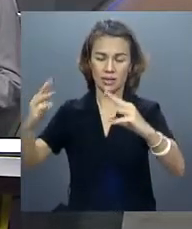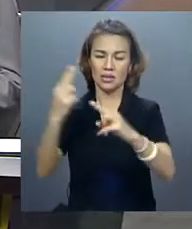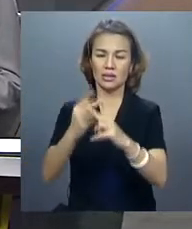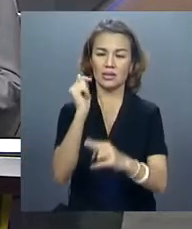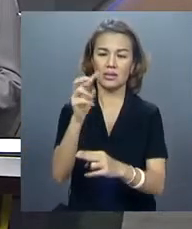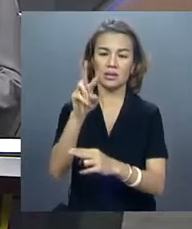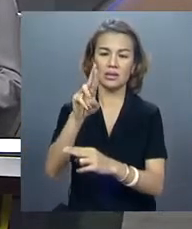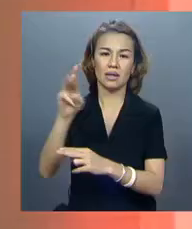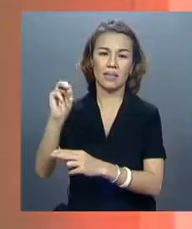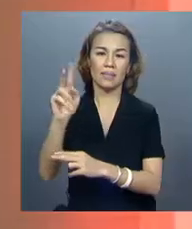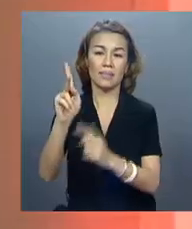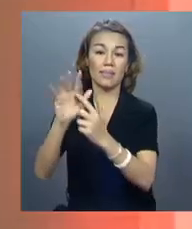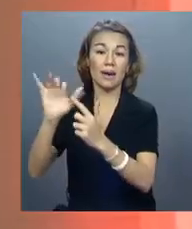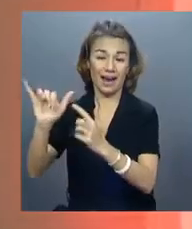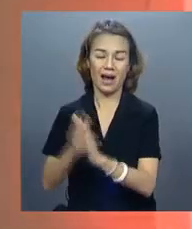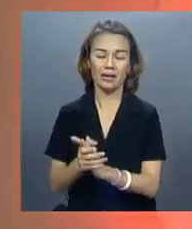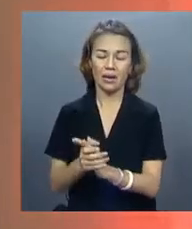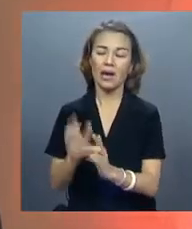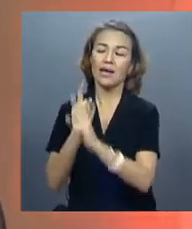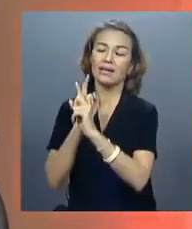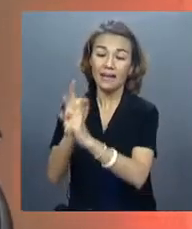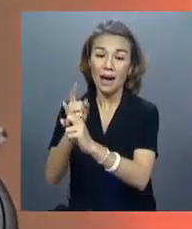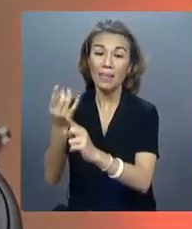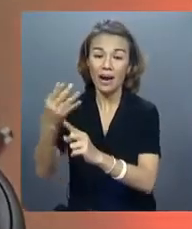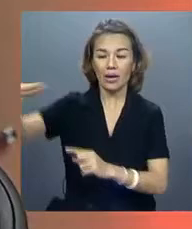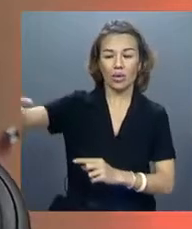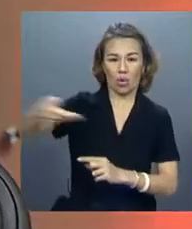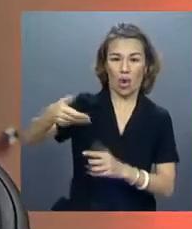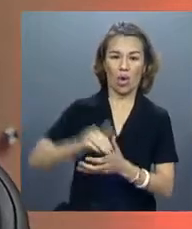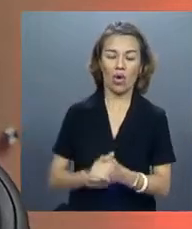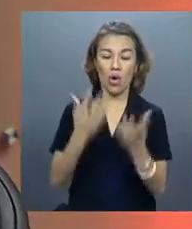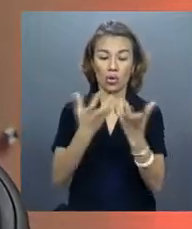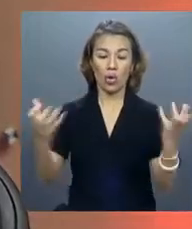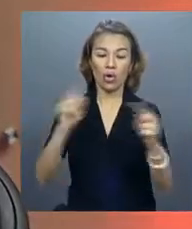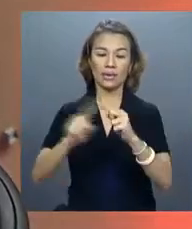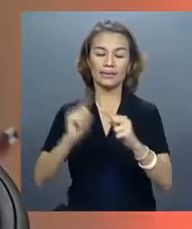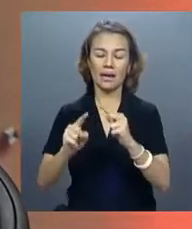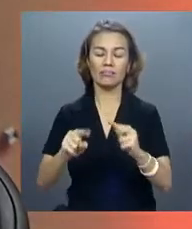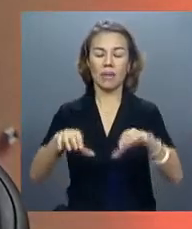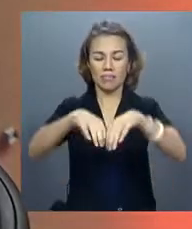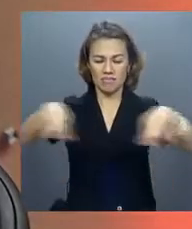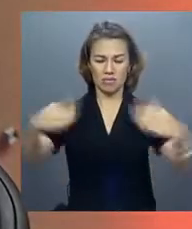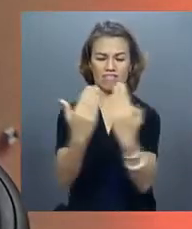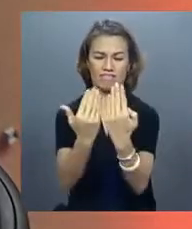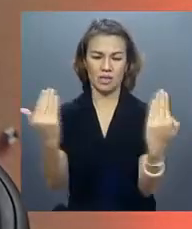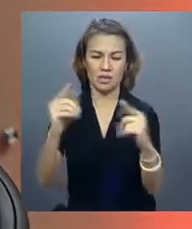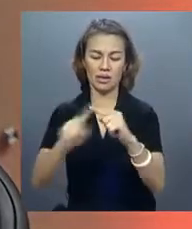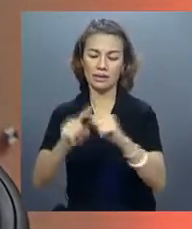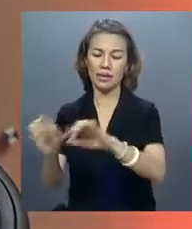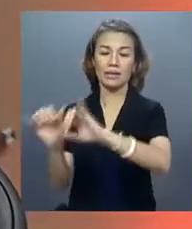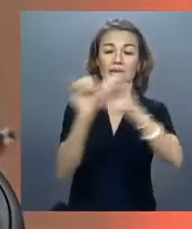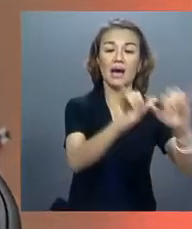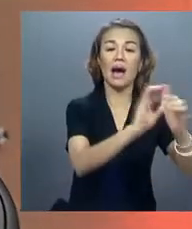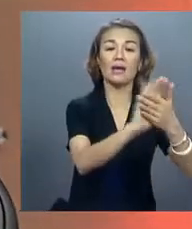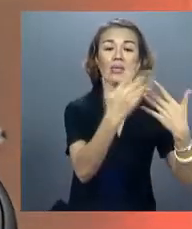คำร้องขอค่ะขณะที่วัดพระธรรมกายนะคะเริ่มที่จะย้ายสิ่งกีดขวางทางเข้าออกวัดท่ามกลางการตั้งข้อสังเกตว่าเจ้าอาว